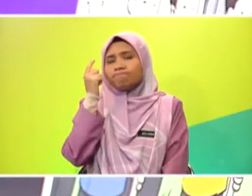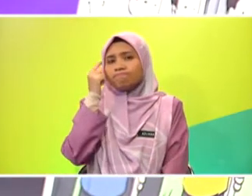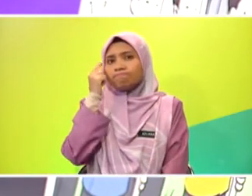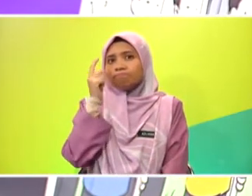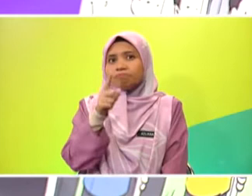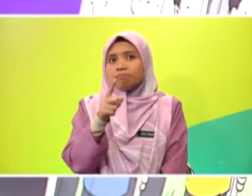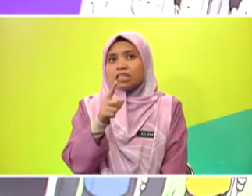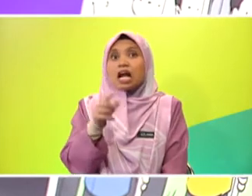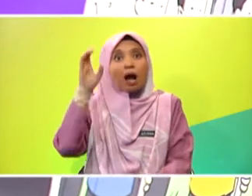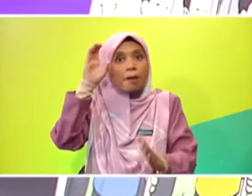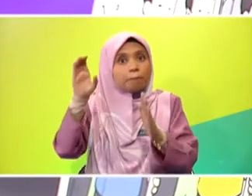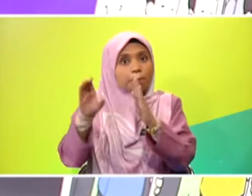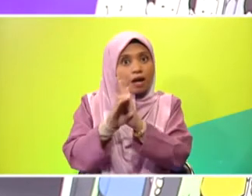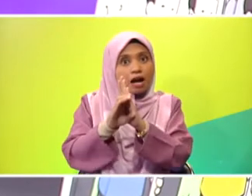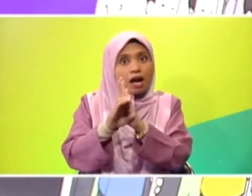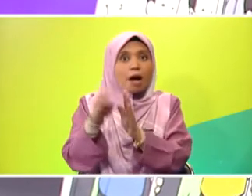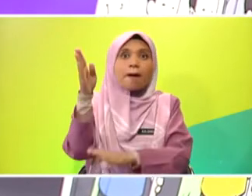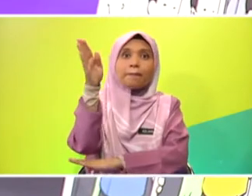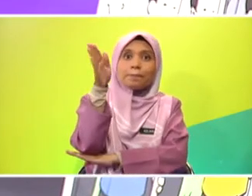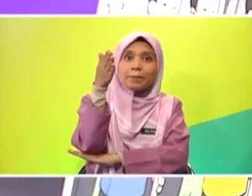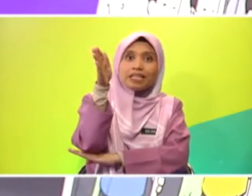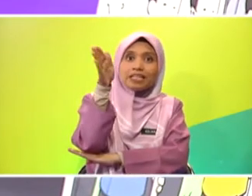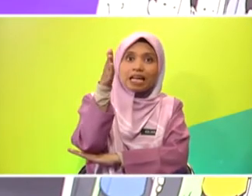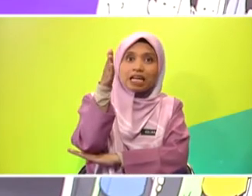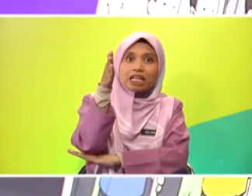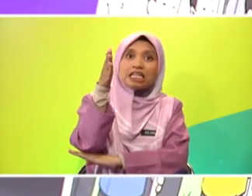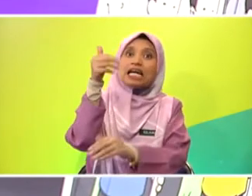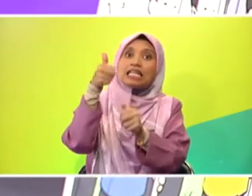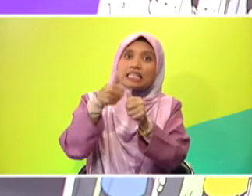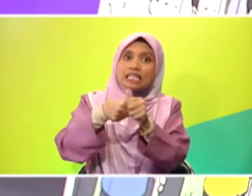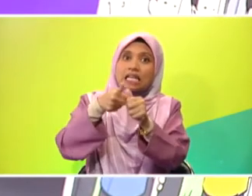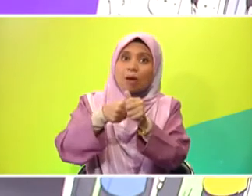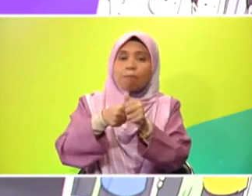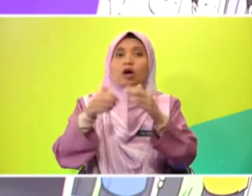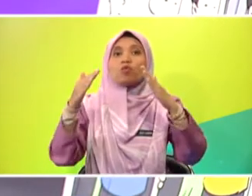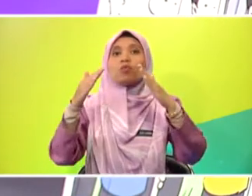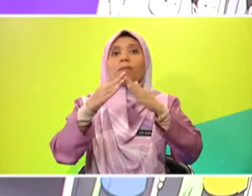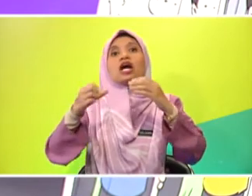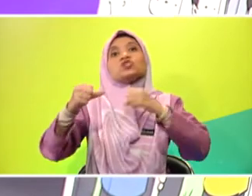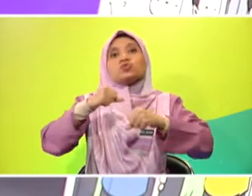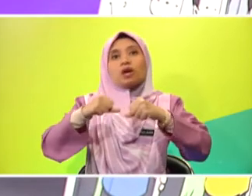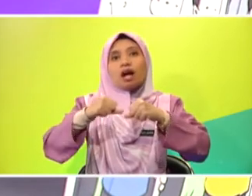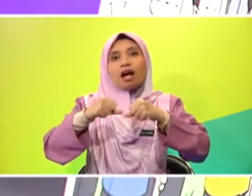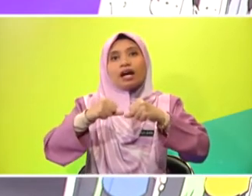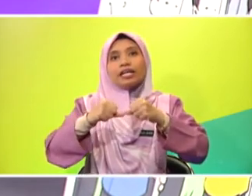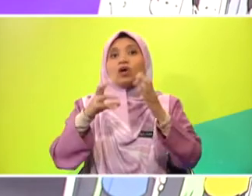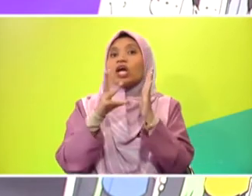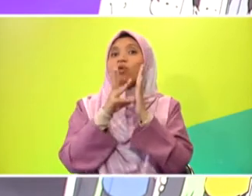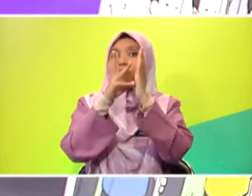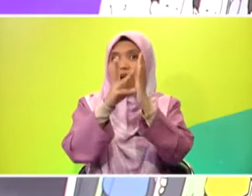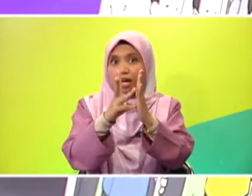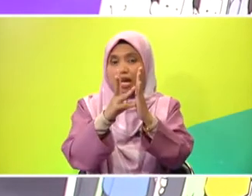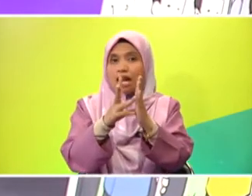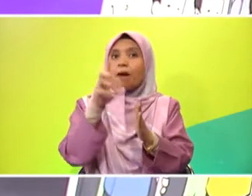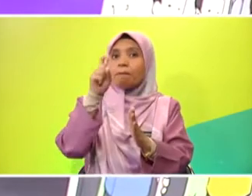gambar menunjukkan bendera bagi setiap wakil rumah suka NY setiap wakil masukkan kita